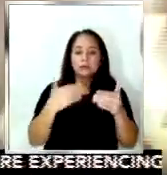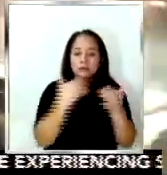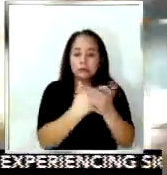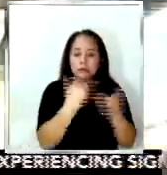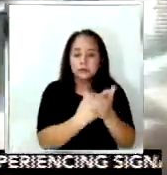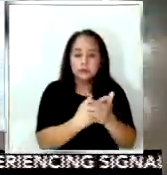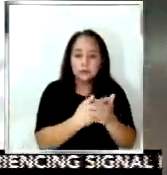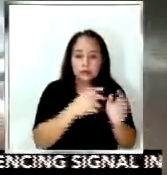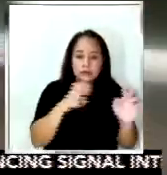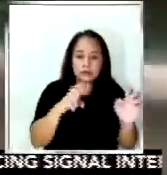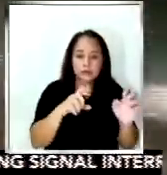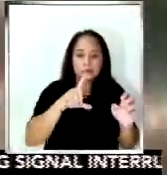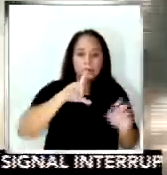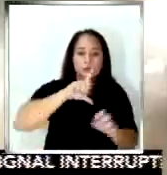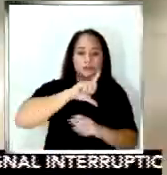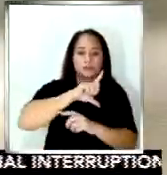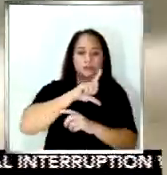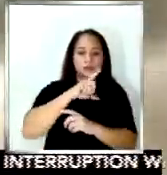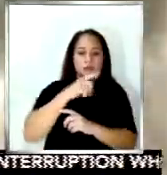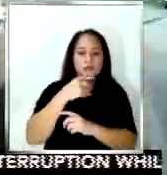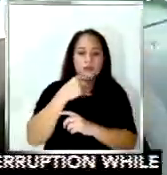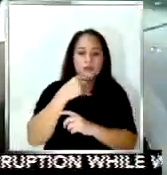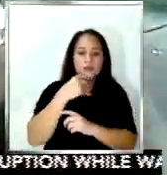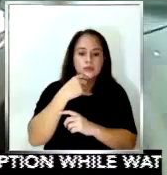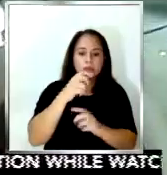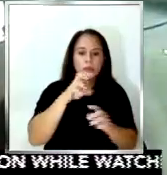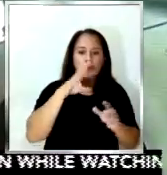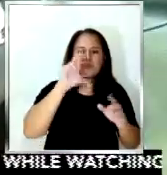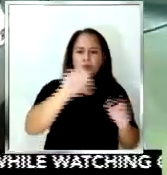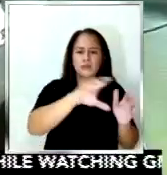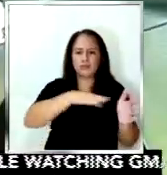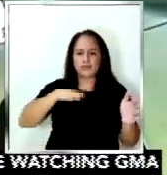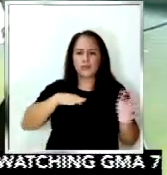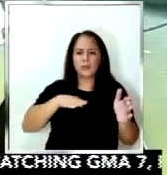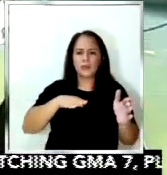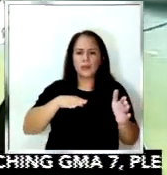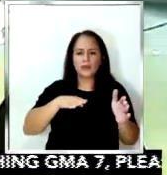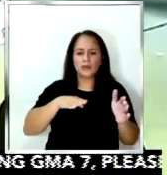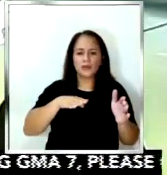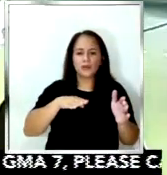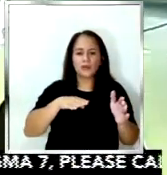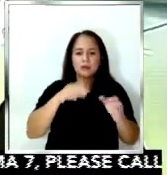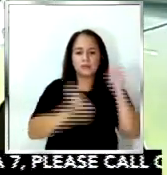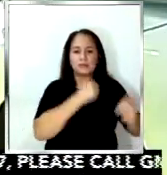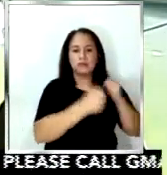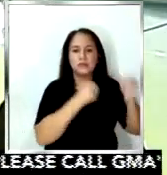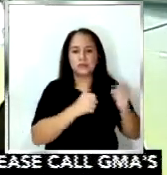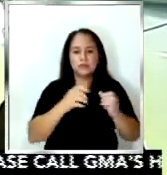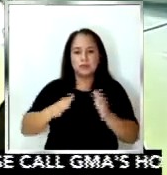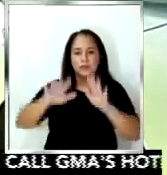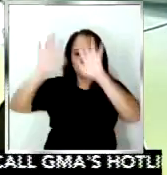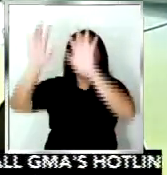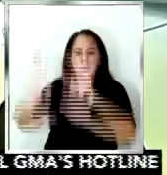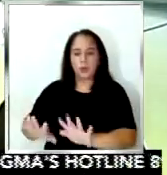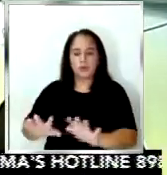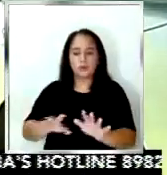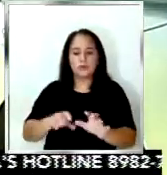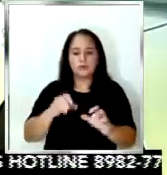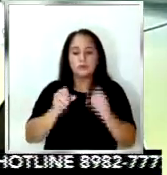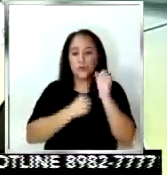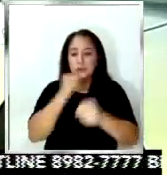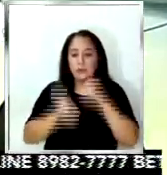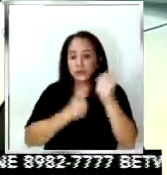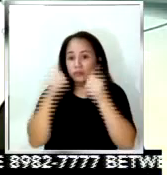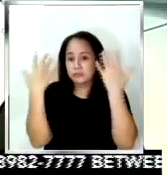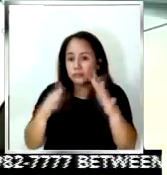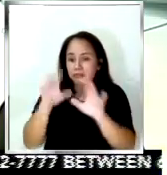niyang inatras mabilis. Tumakbo ko sa may gilid ng pader. Pagtakbo ko sa may gilid ng pader, pagbangga